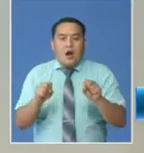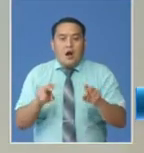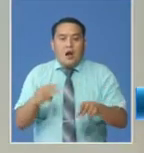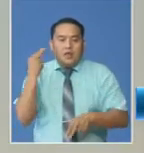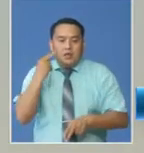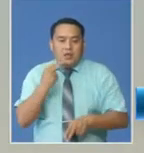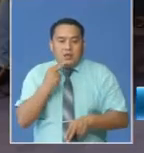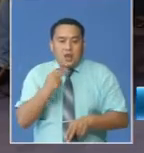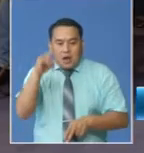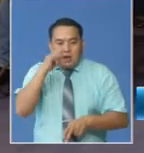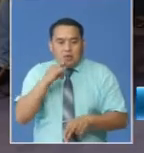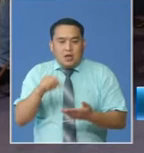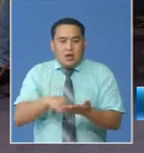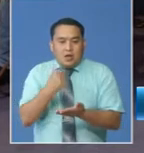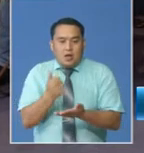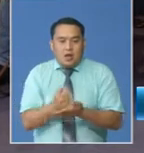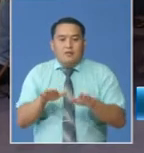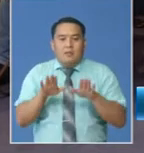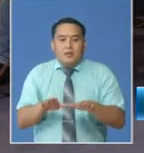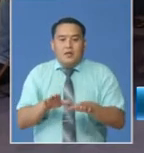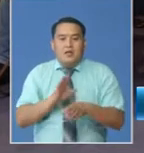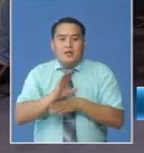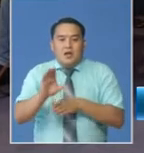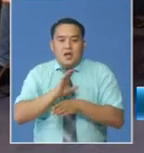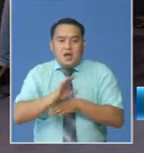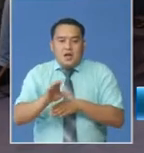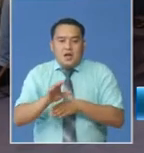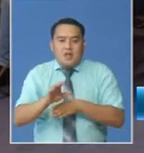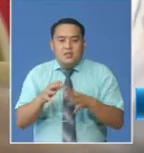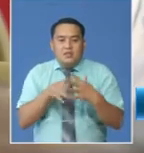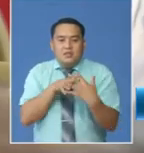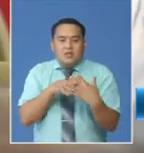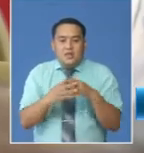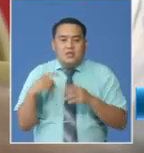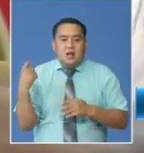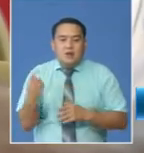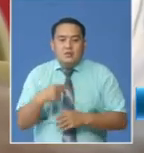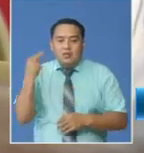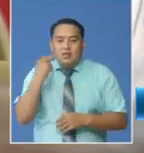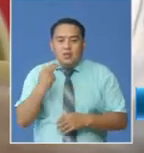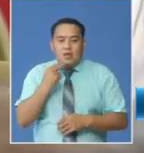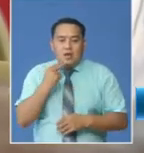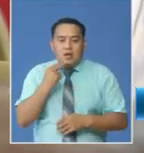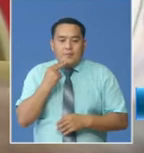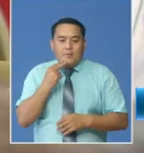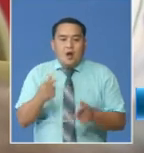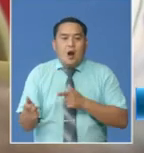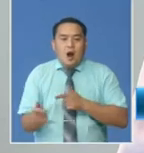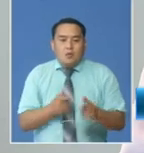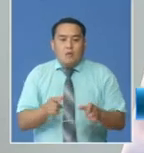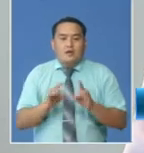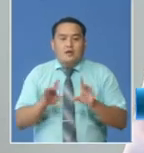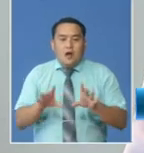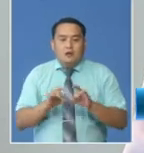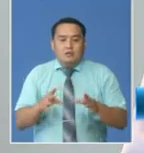Китай. Казахстан должен стать главным поставщиком экологически чистой сельхозпродукции в Поднебесную, считают они, и готовы поделиться